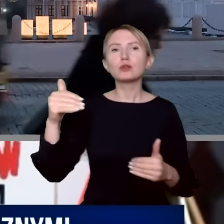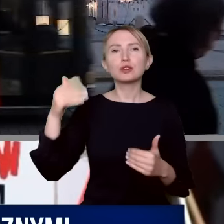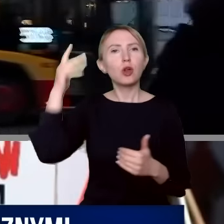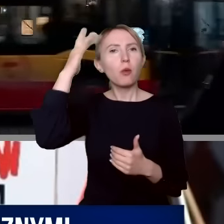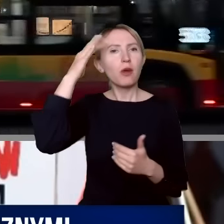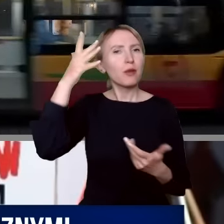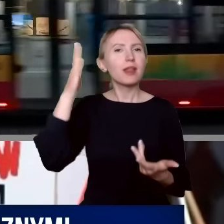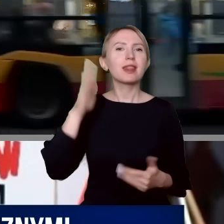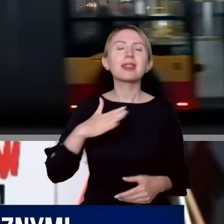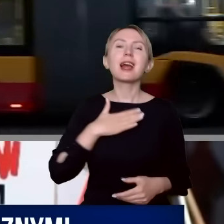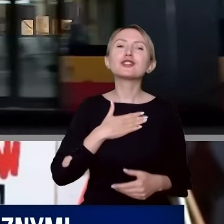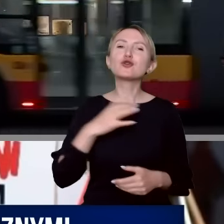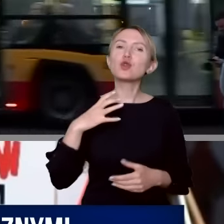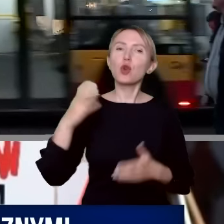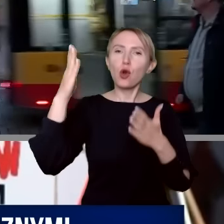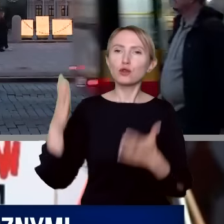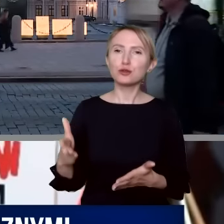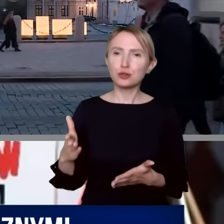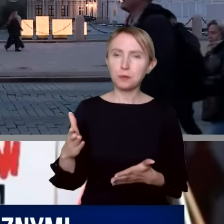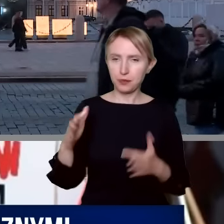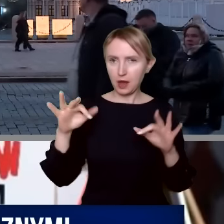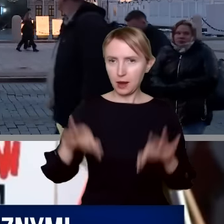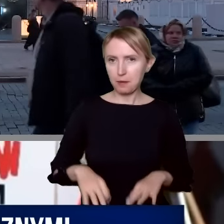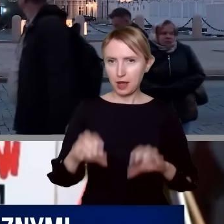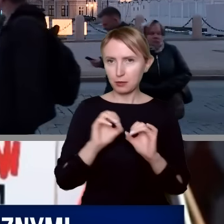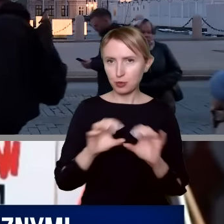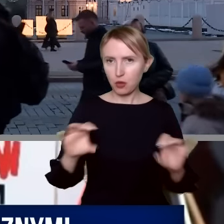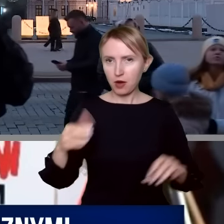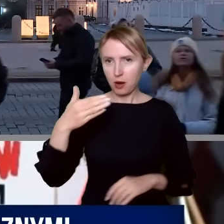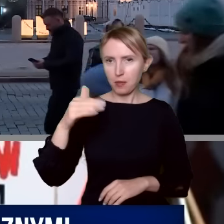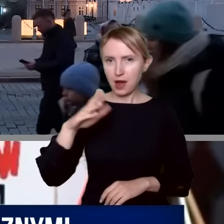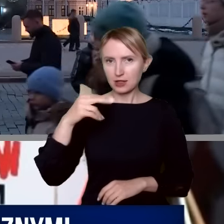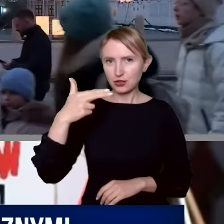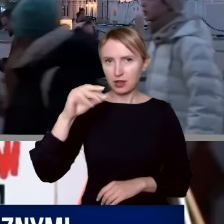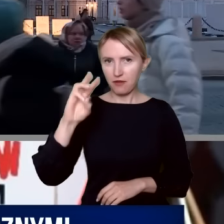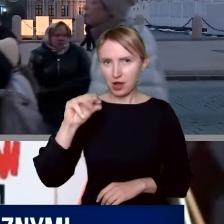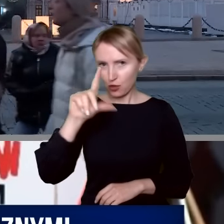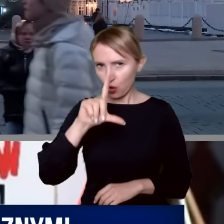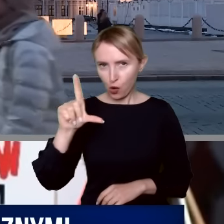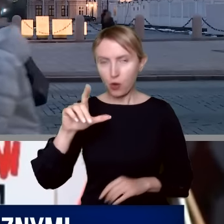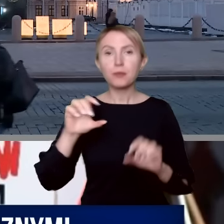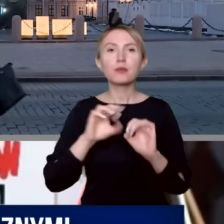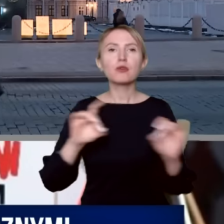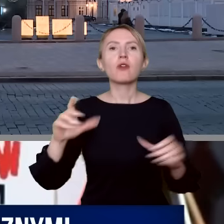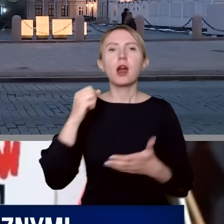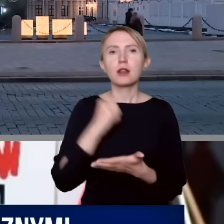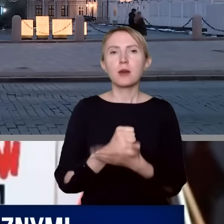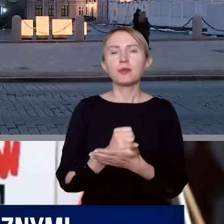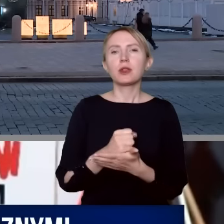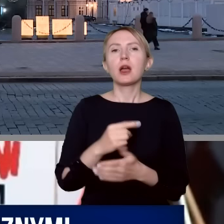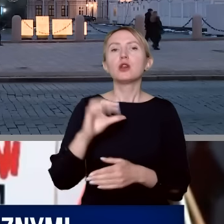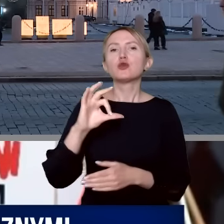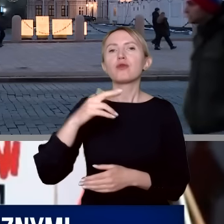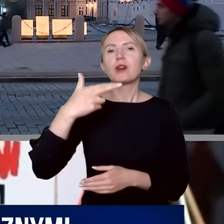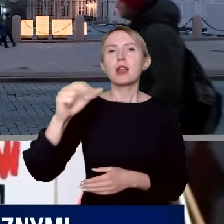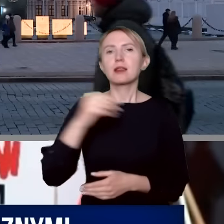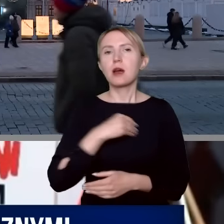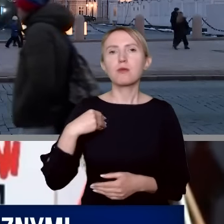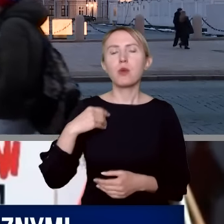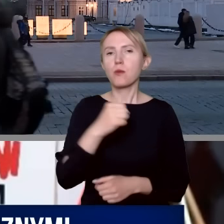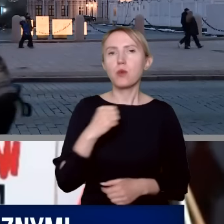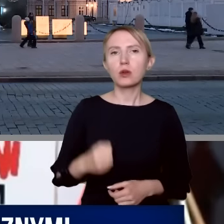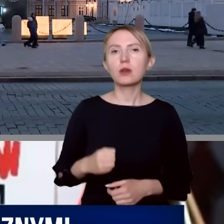gość, pan profesor Marcin Warchoł, profesor prawa, suwerenna Polska, poseł, były minister sprawiedliwości.